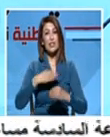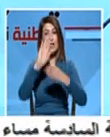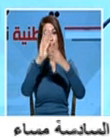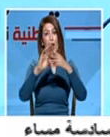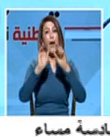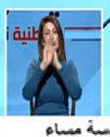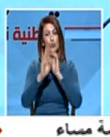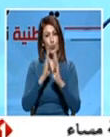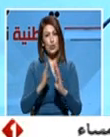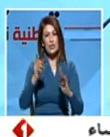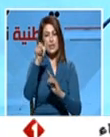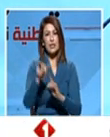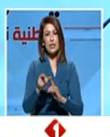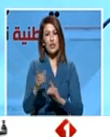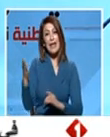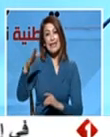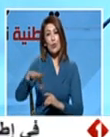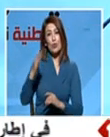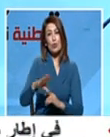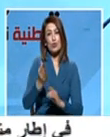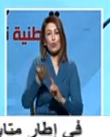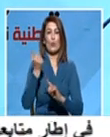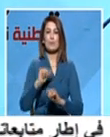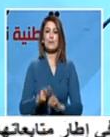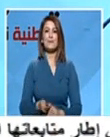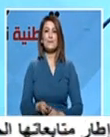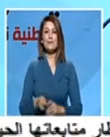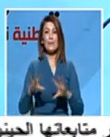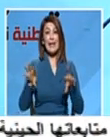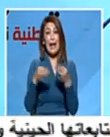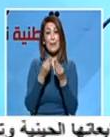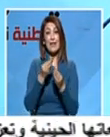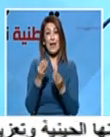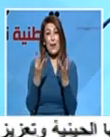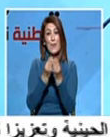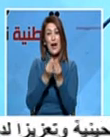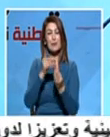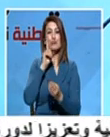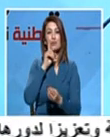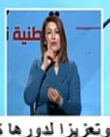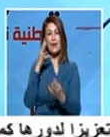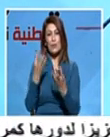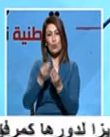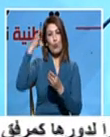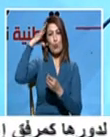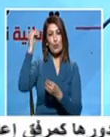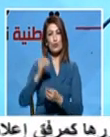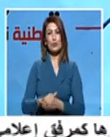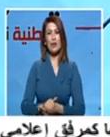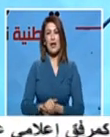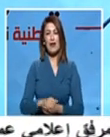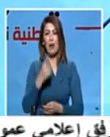لضحايا الكوارث. البداية باش تكون معك دكتورة رفلة تاج دلاجي، أو قبل ذلك نشوفوا